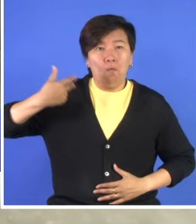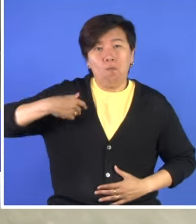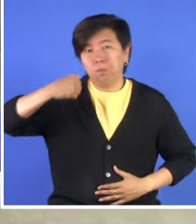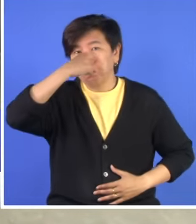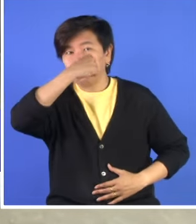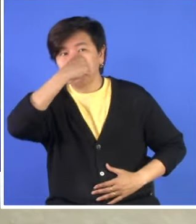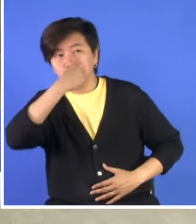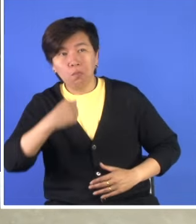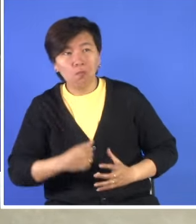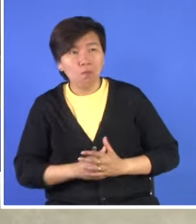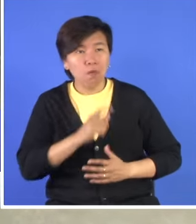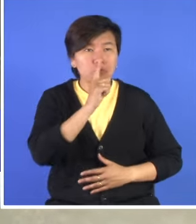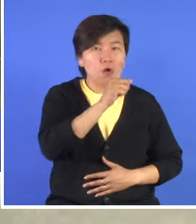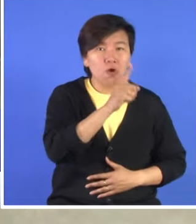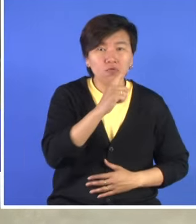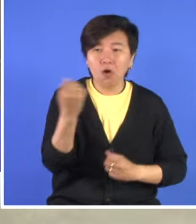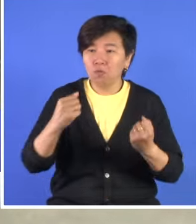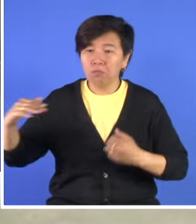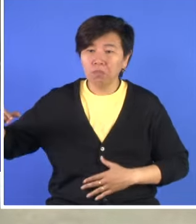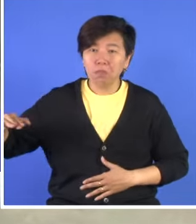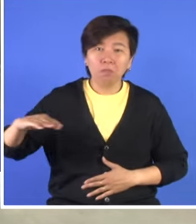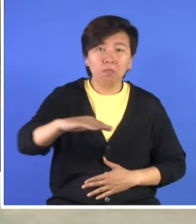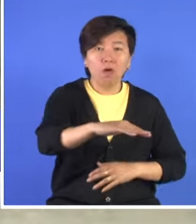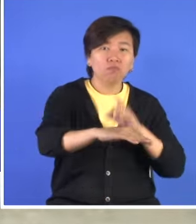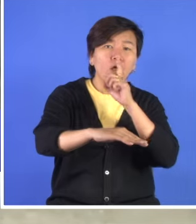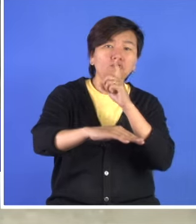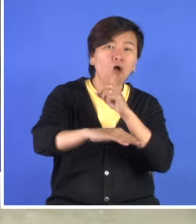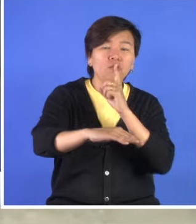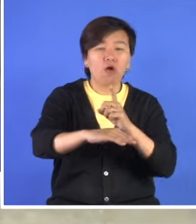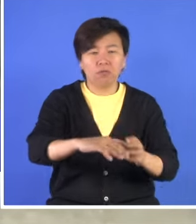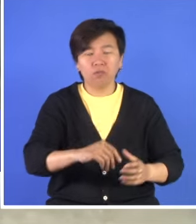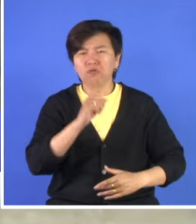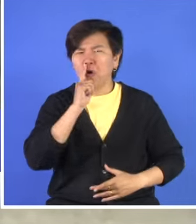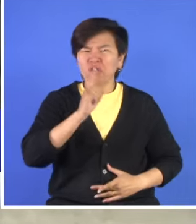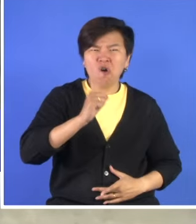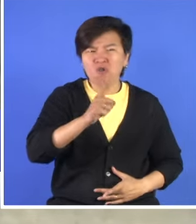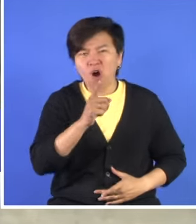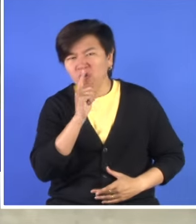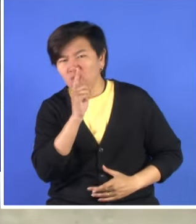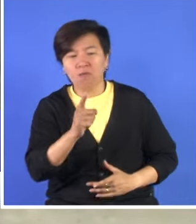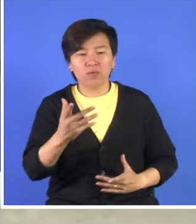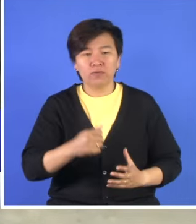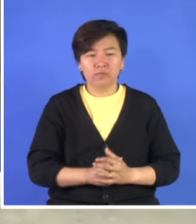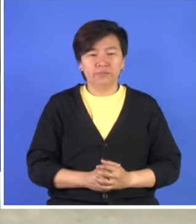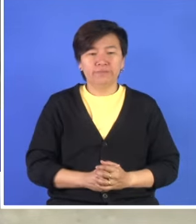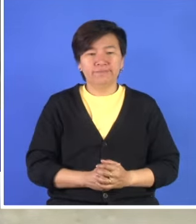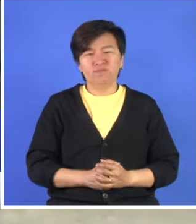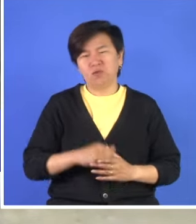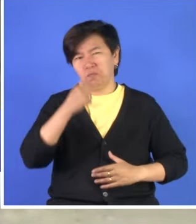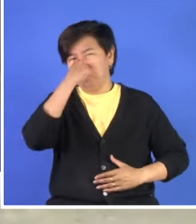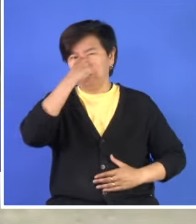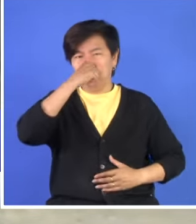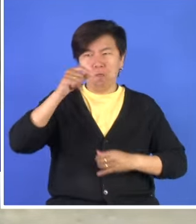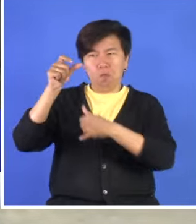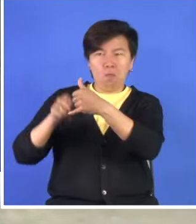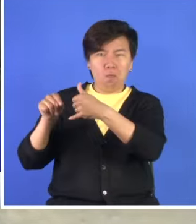านเนี่ยรู้จักไม่รู้จักก็ช่างนะเขาจะตะโกนด่าครับเท่าที่รู้ก็คือคนที่ก่อเหตุอ่ะเขาจะหาเรื่องคนที่ผู้บาดเ